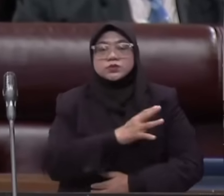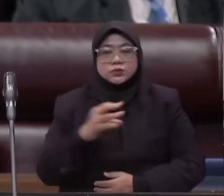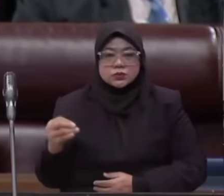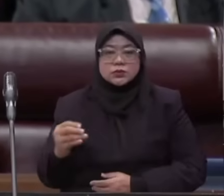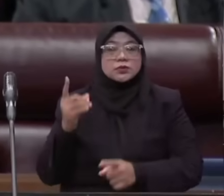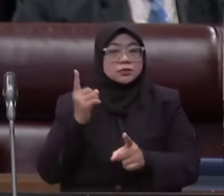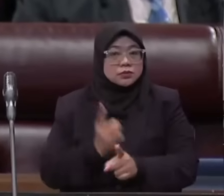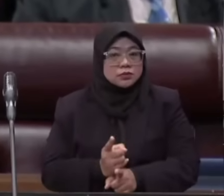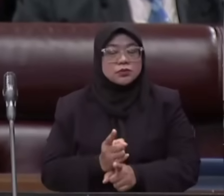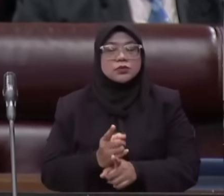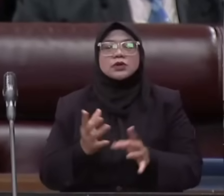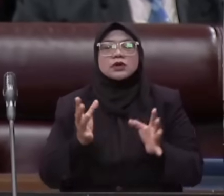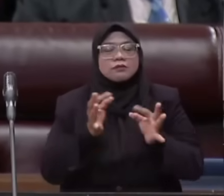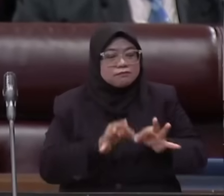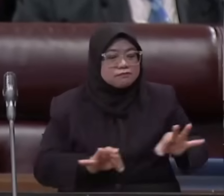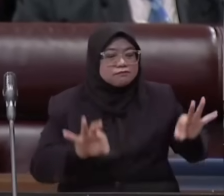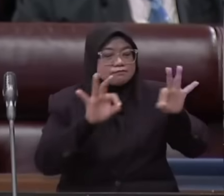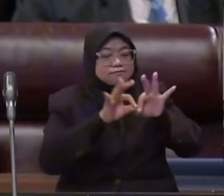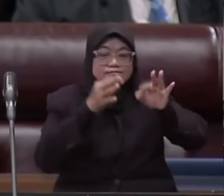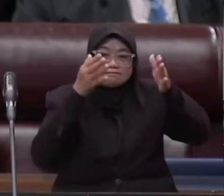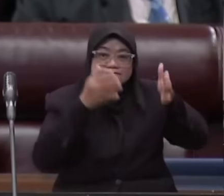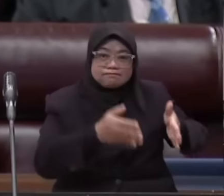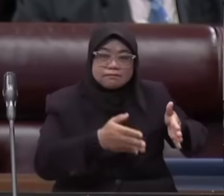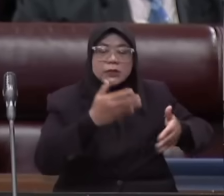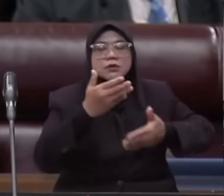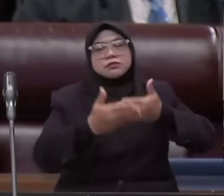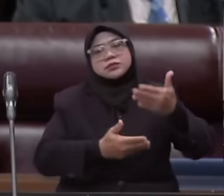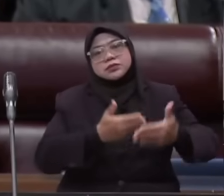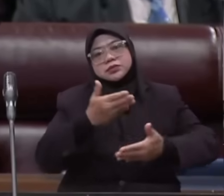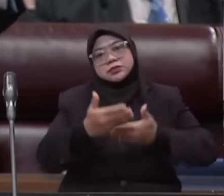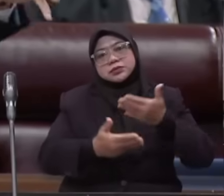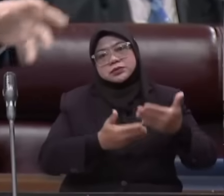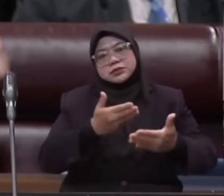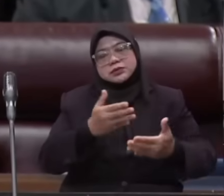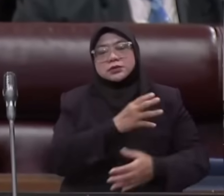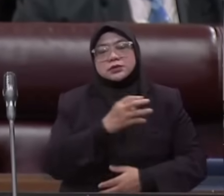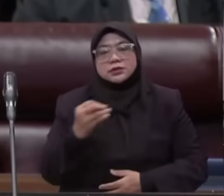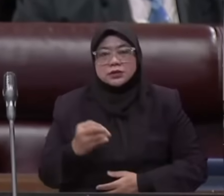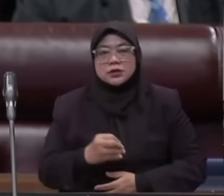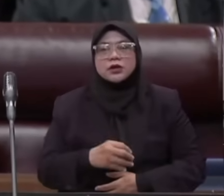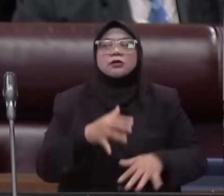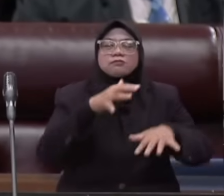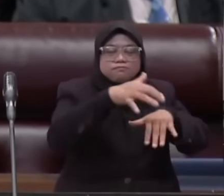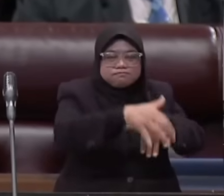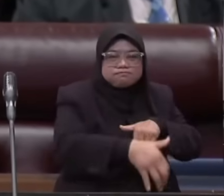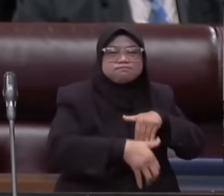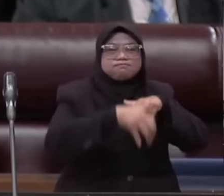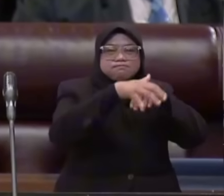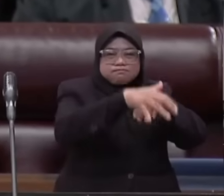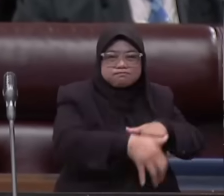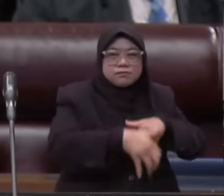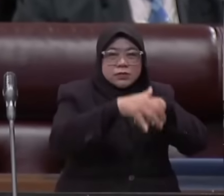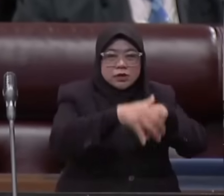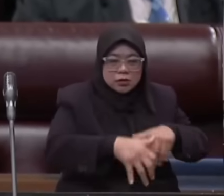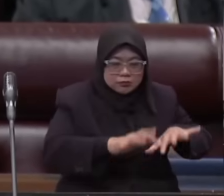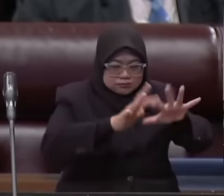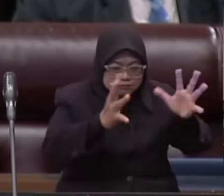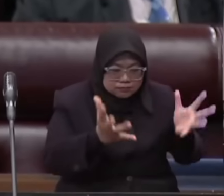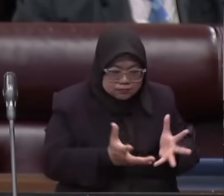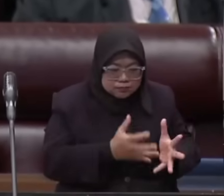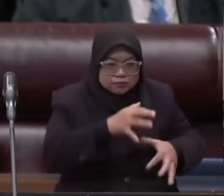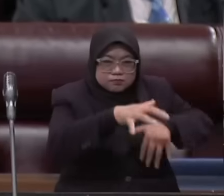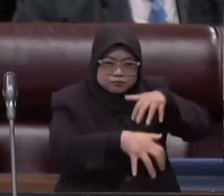ditekankan oleh menteri adalah pemrosesan ya bukan hanya Kita gali eee usul na di bumi ini